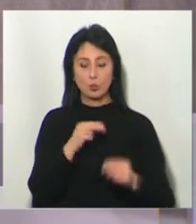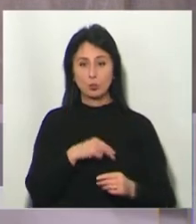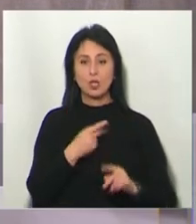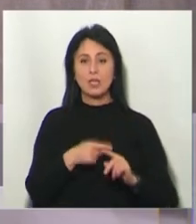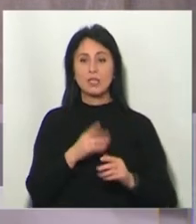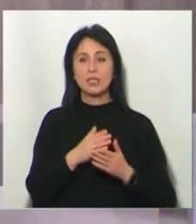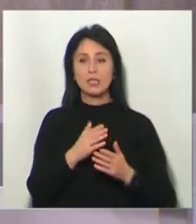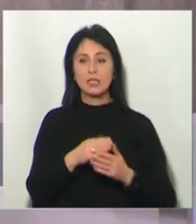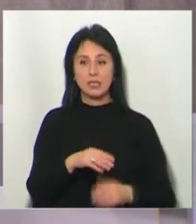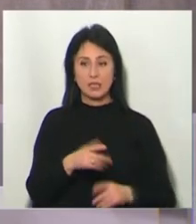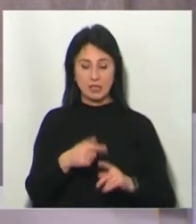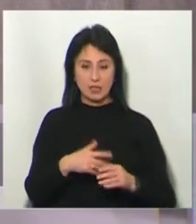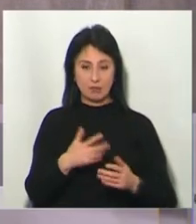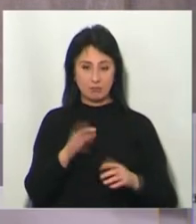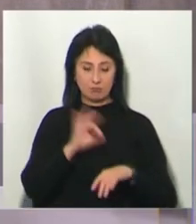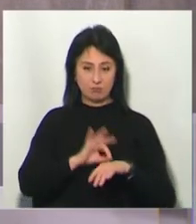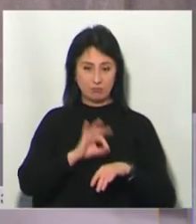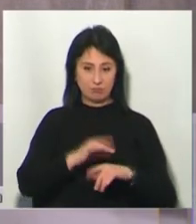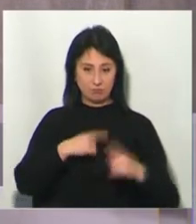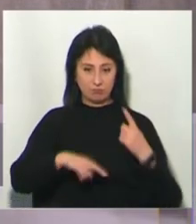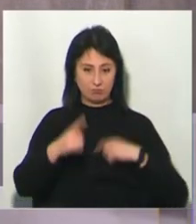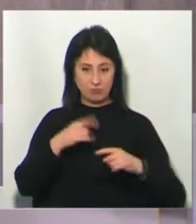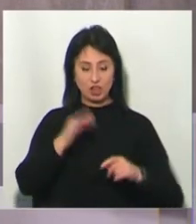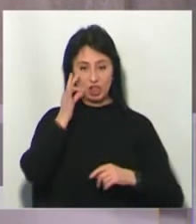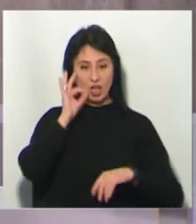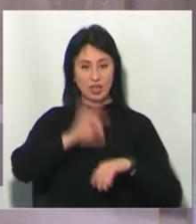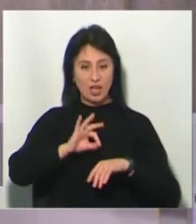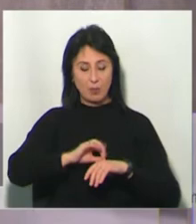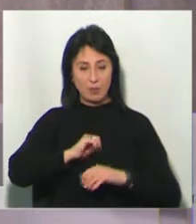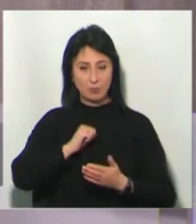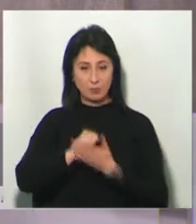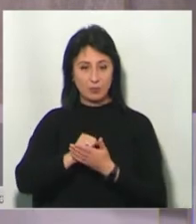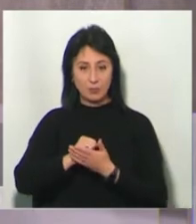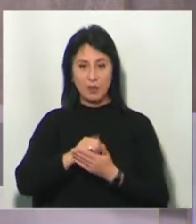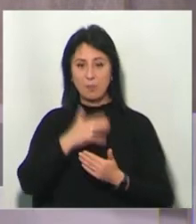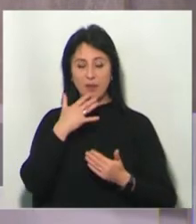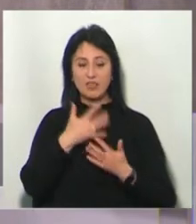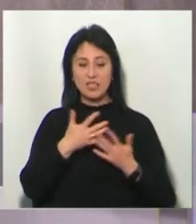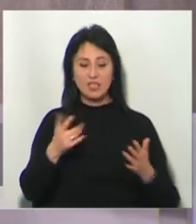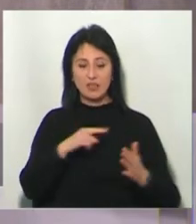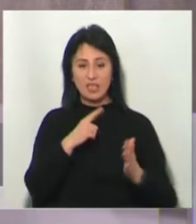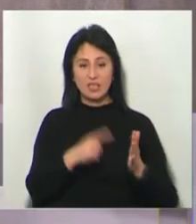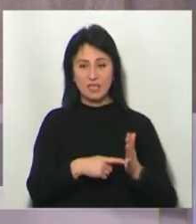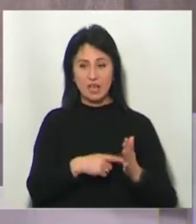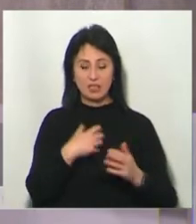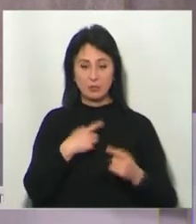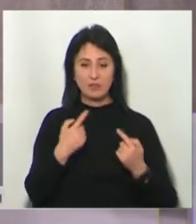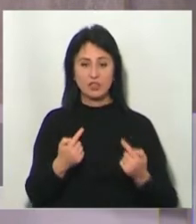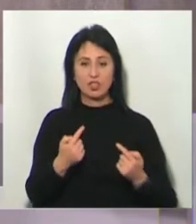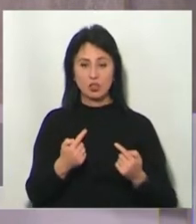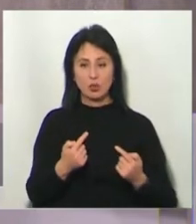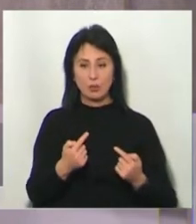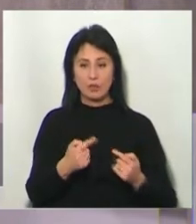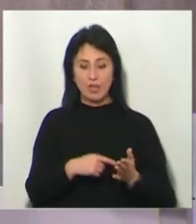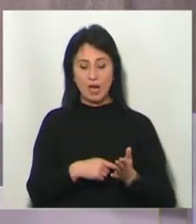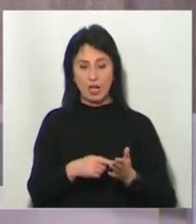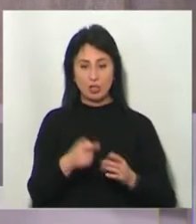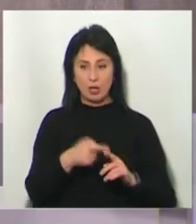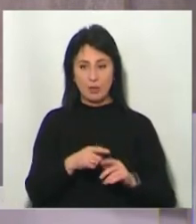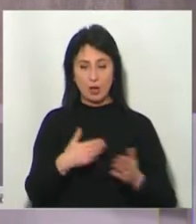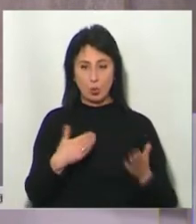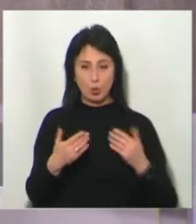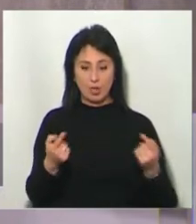მუშაობთ. ეს არის მეტაბოლური სინდრომი, ეს არის შაქრიანი დიაბეტი და ბევრი სხვა საკითხი, რომელიც მნიშვნელოვნად ხას უსვამს